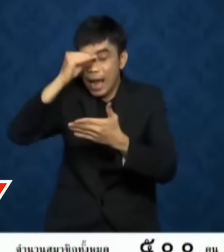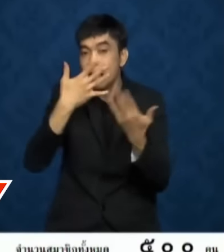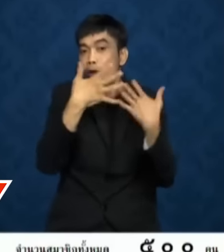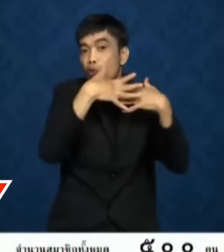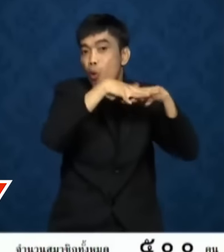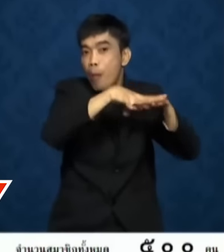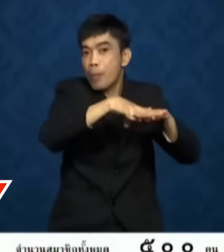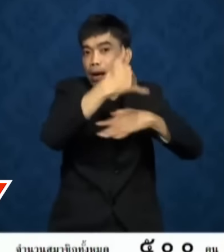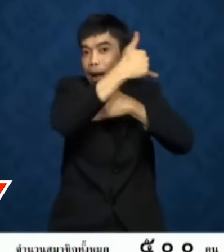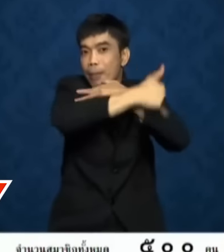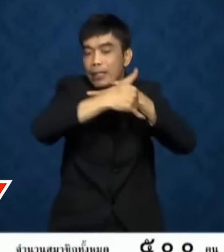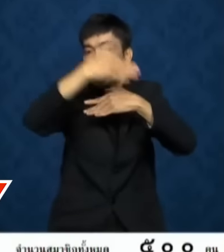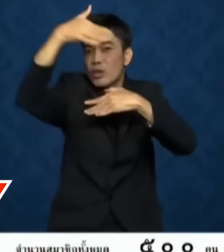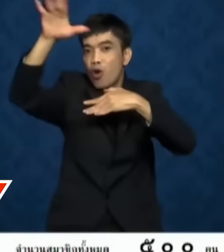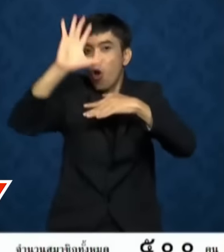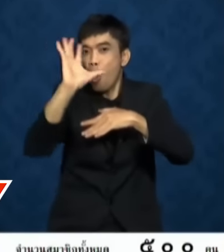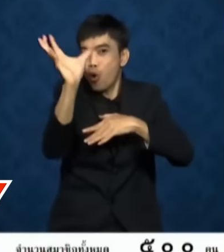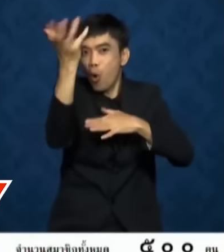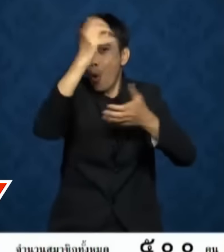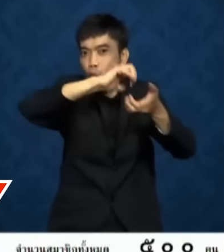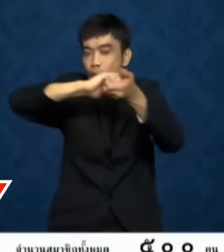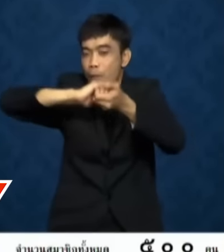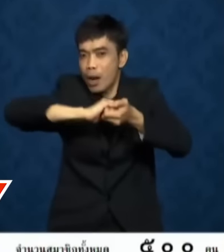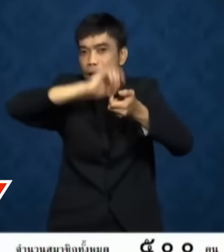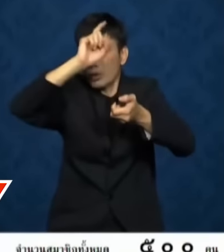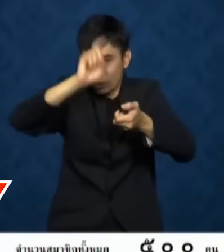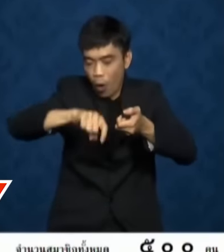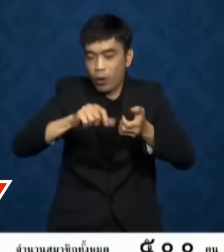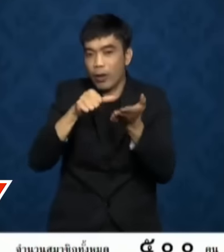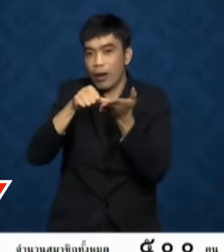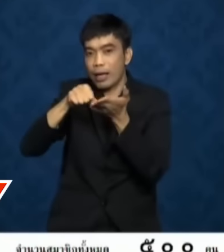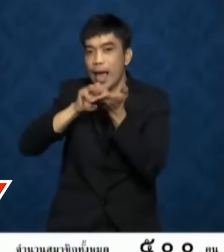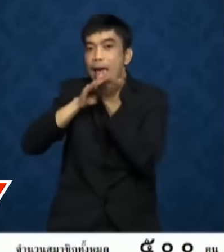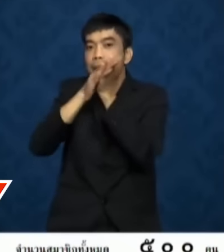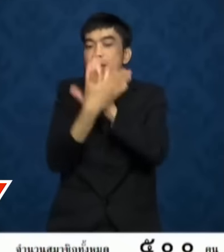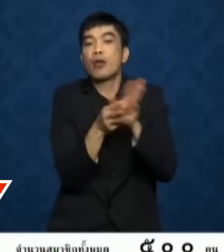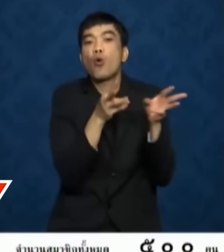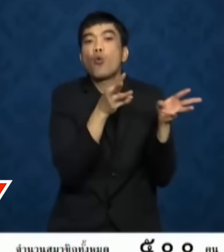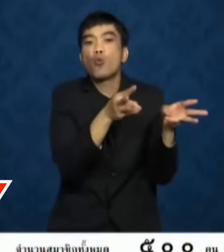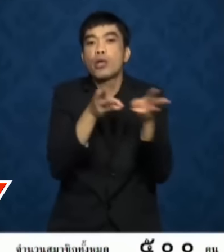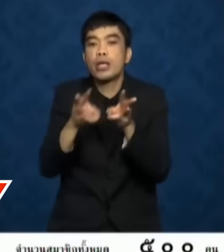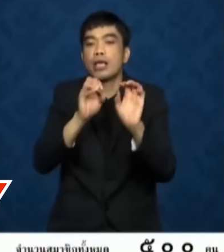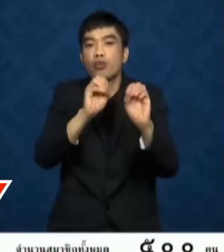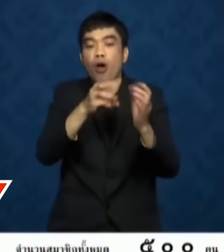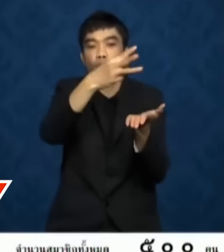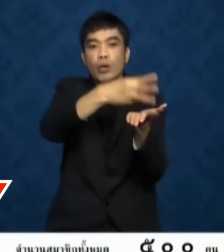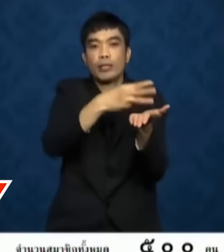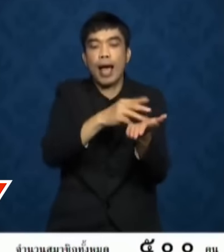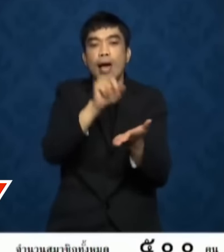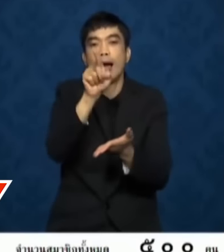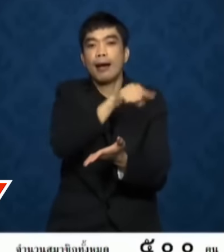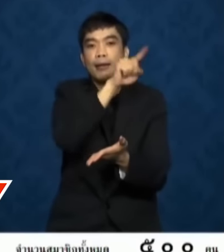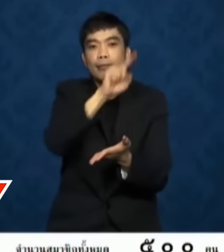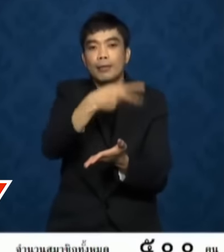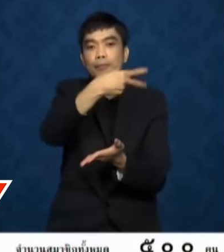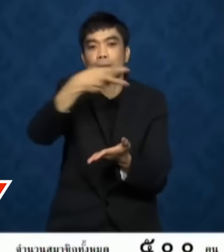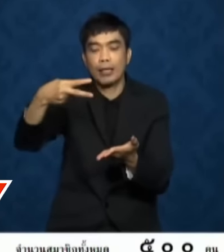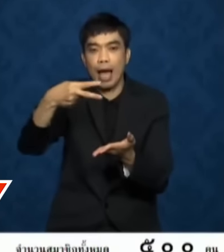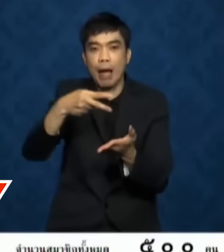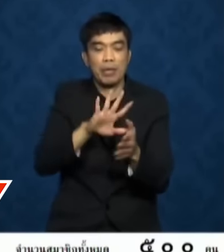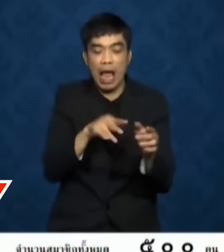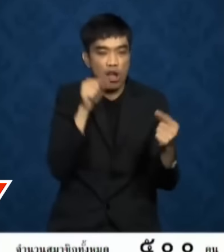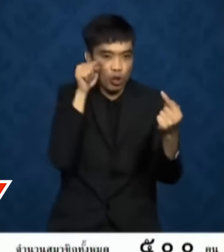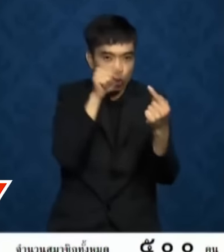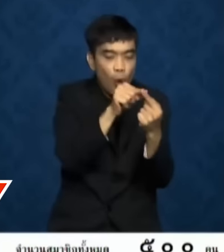เทศได้ในการแก้ไขปัญหาระดับโลกเราก็ควรครับที่จะปรับวิธีการสอนวิชาภาษาอังกฤษที่ไม่ได้เน้นแค่เรื่องของหลักภาษาและไวยากร